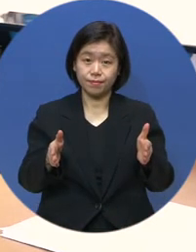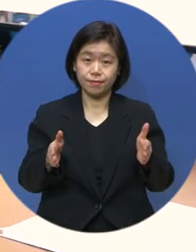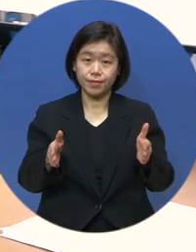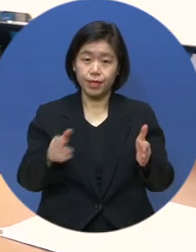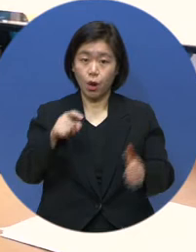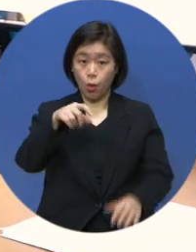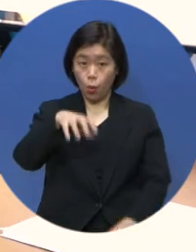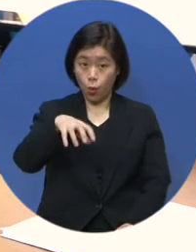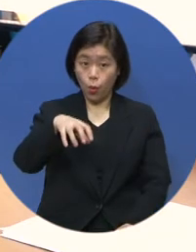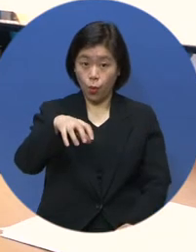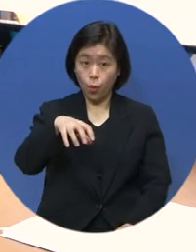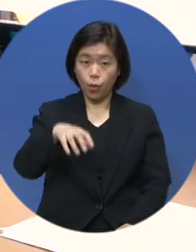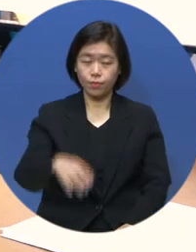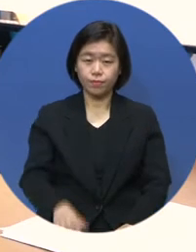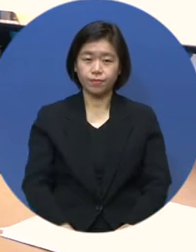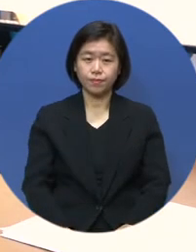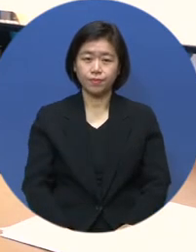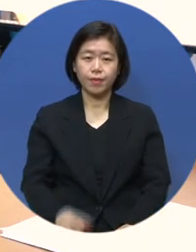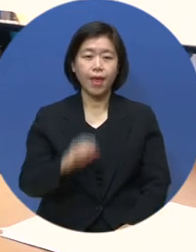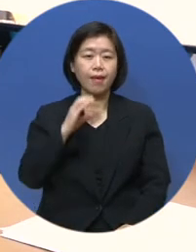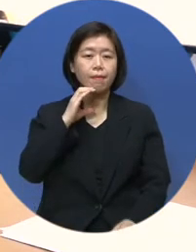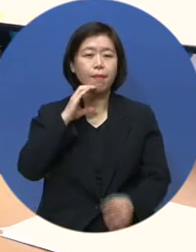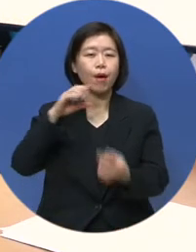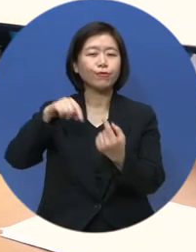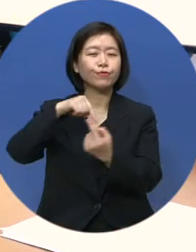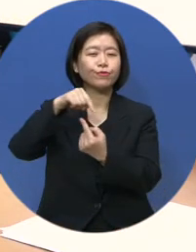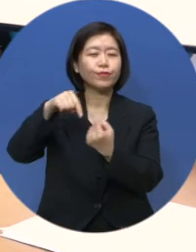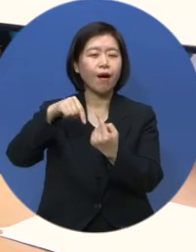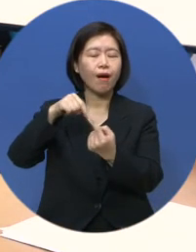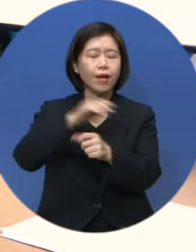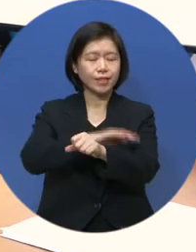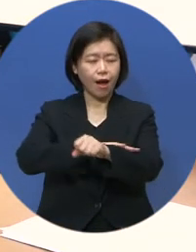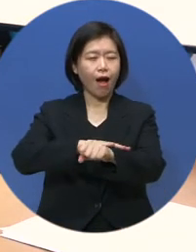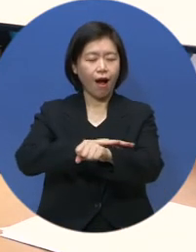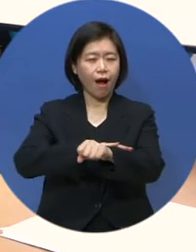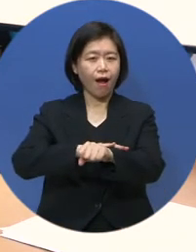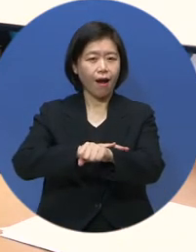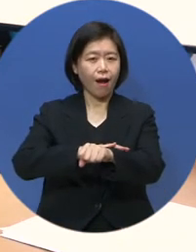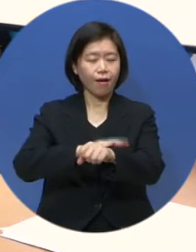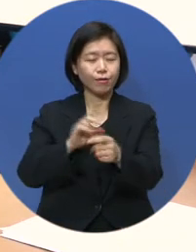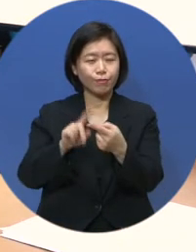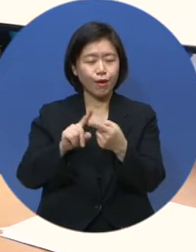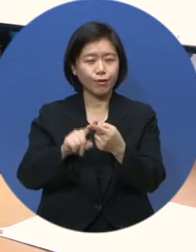지역사회에서 카페 운영을 잘해주셔서 우선 감사한 마음을